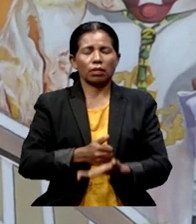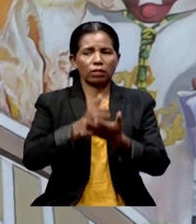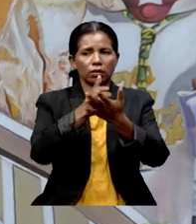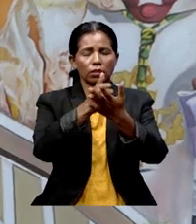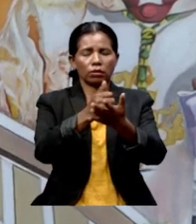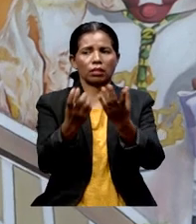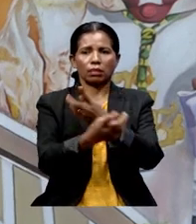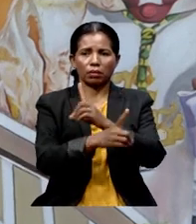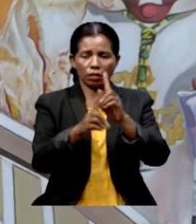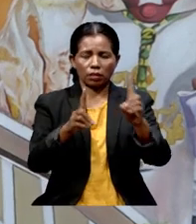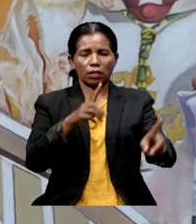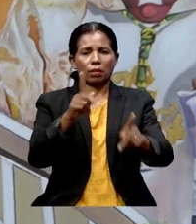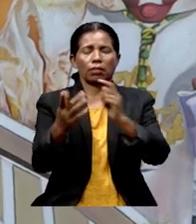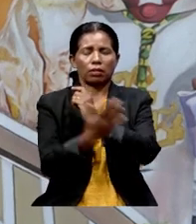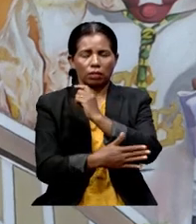em